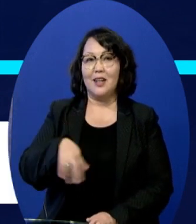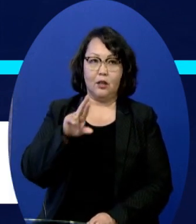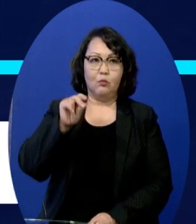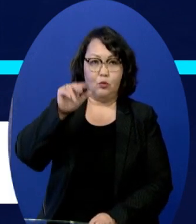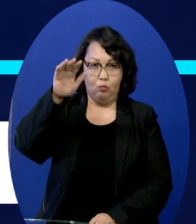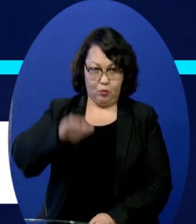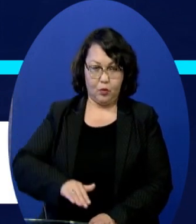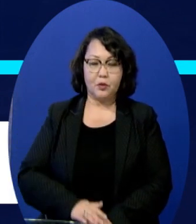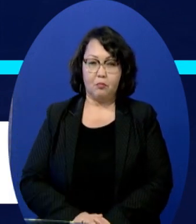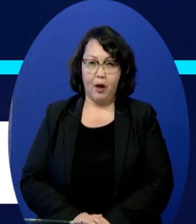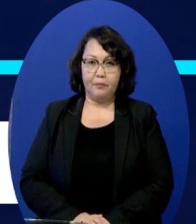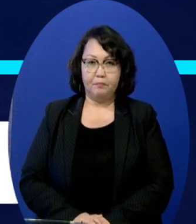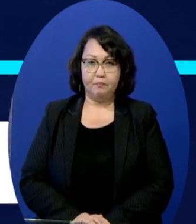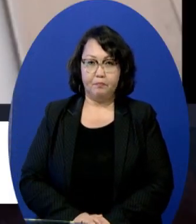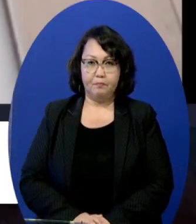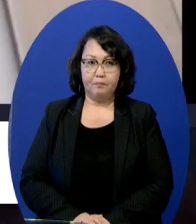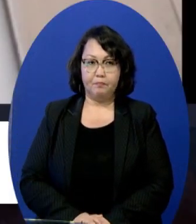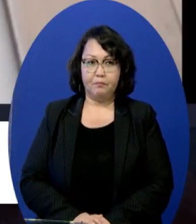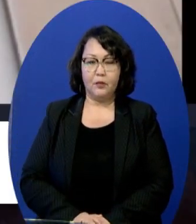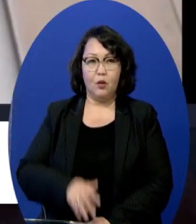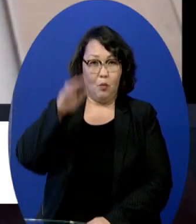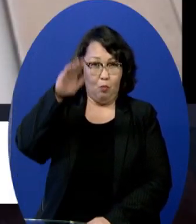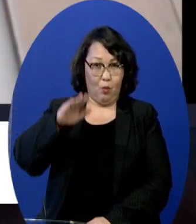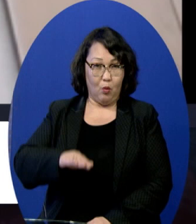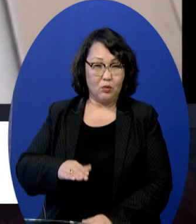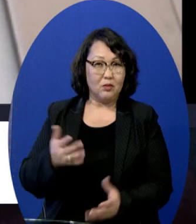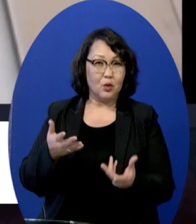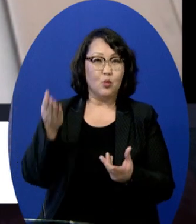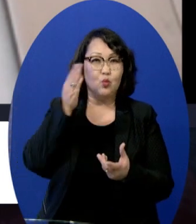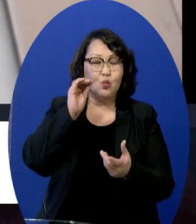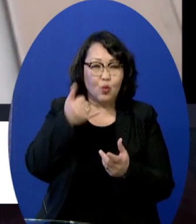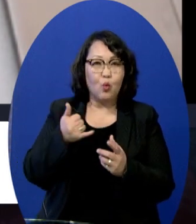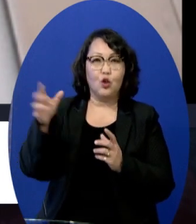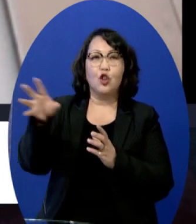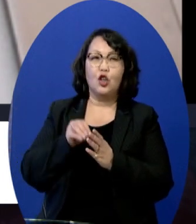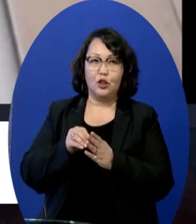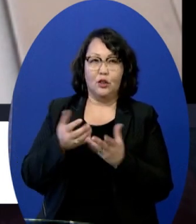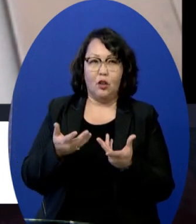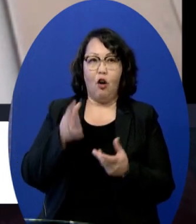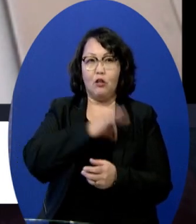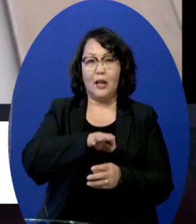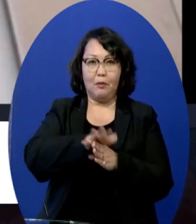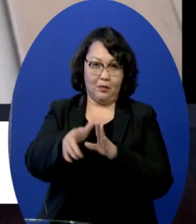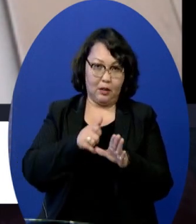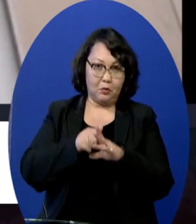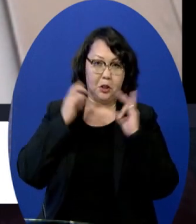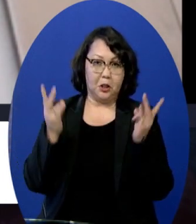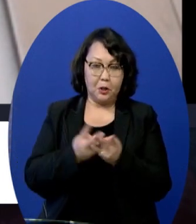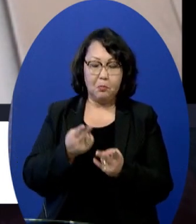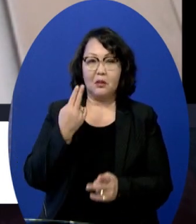буурсан үзүүлэлт гарчээ. За энэ буурлалтад одоо ер нь юу голдож нөлөөлсөн бэ гэхээр за орлогын албан татвар, нийгмийн